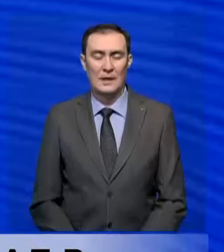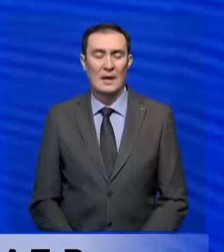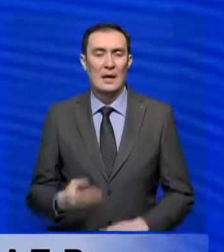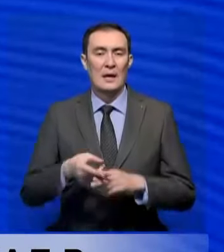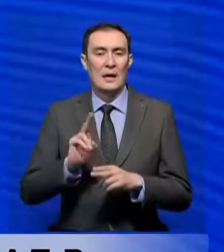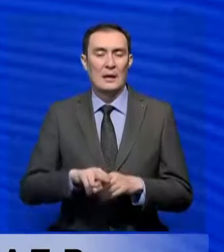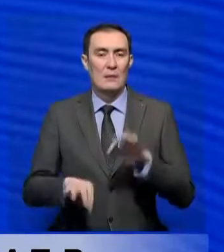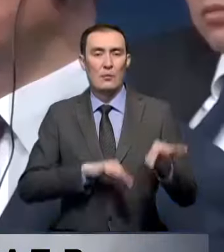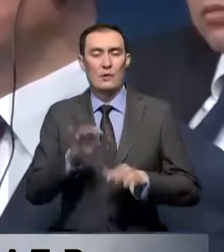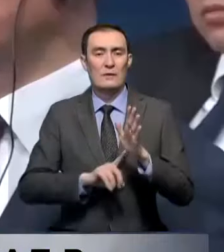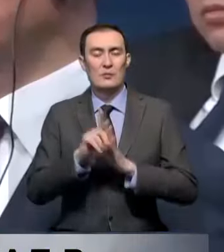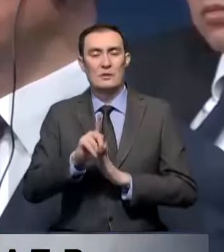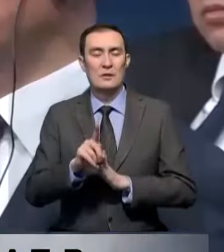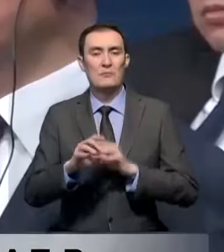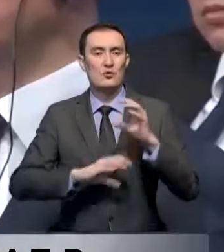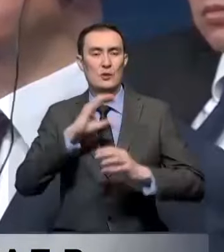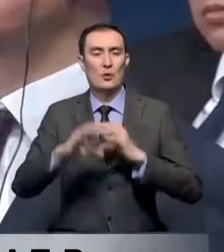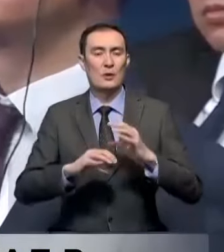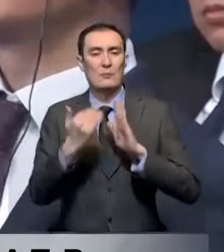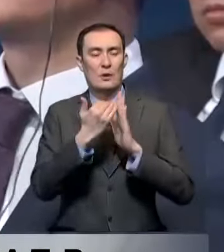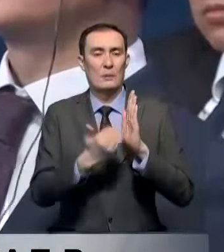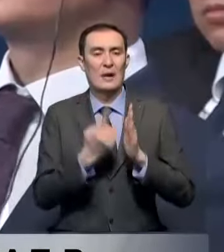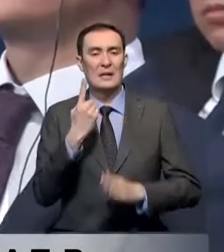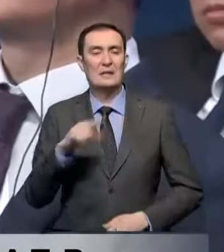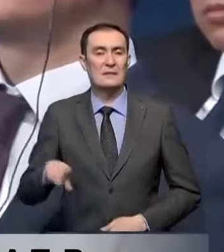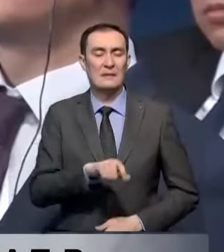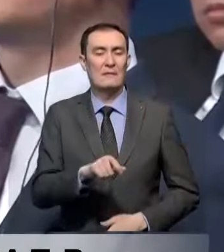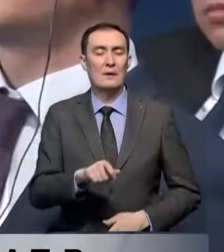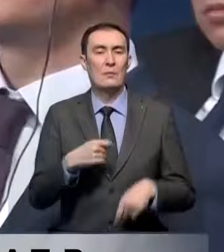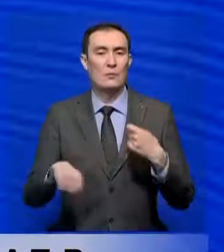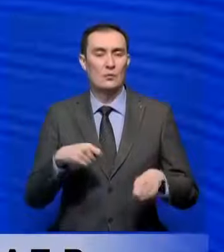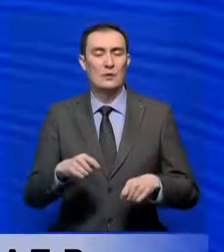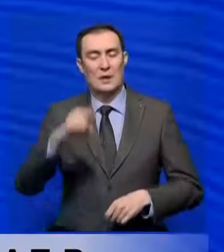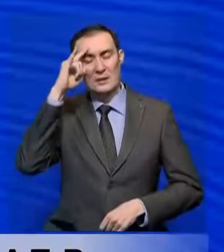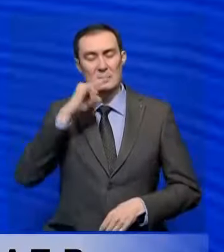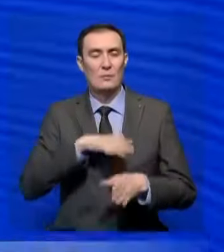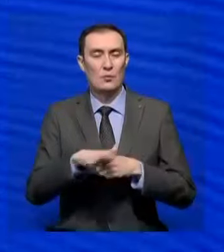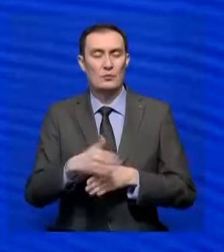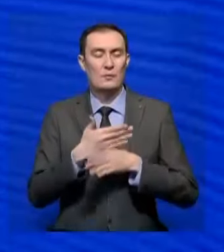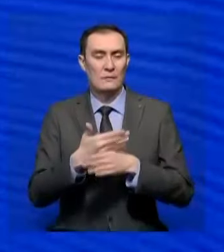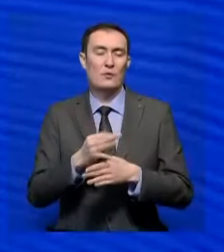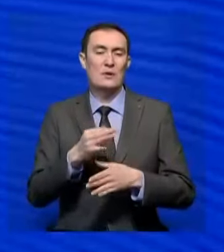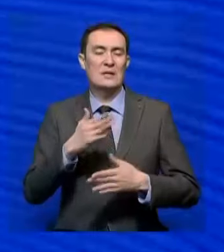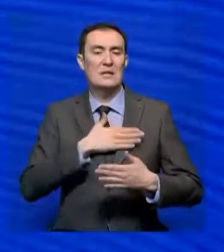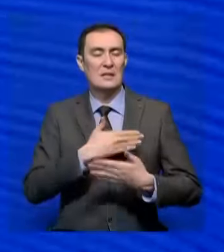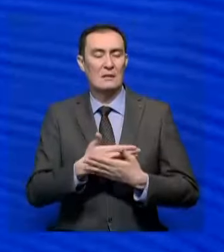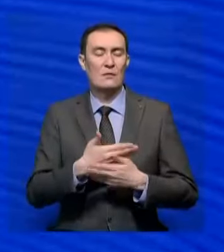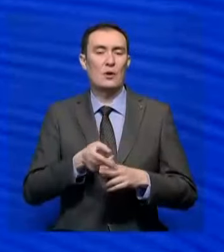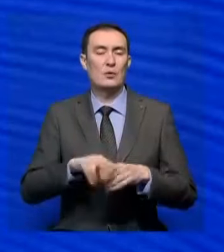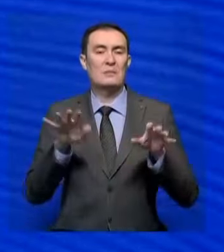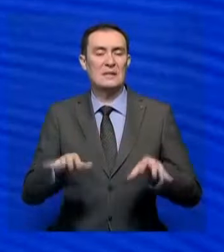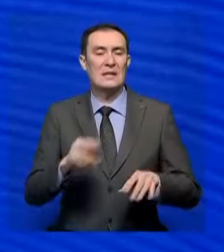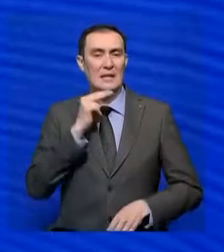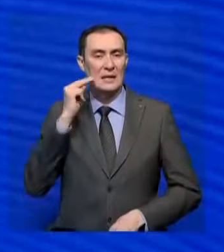Это проект, запущенный в рамках глобальной инициативы «Один пояс, один путь». Казахстан полностью поддерживает инициативу, о которой председатель Си